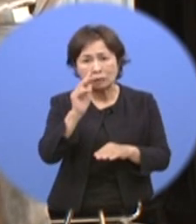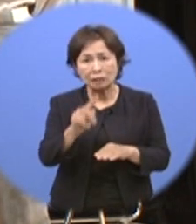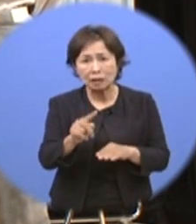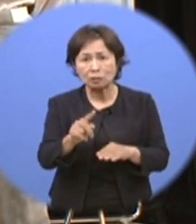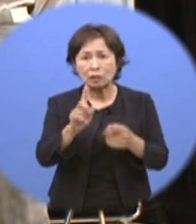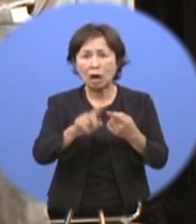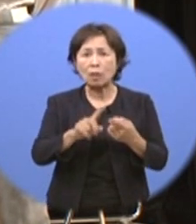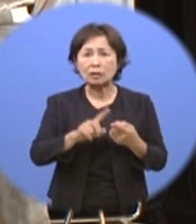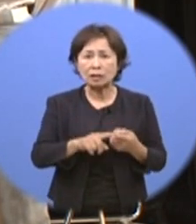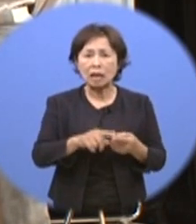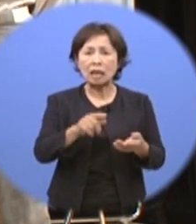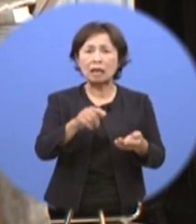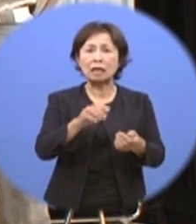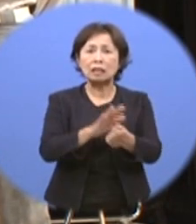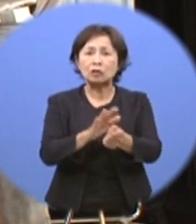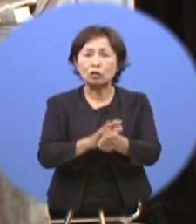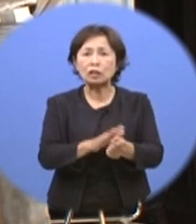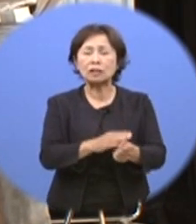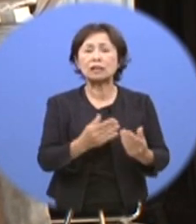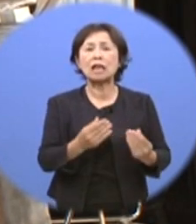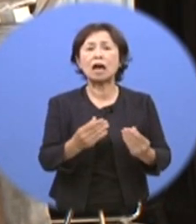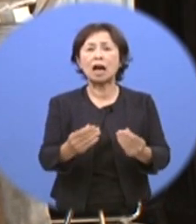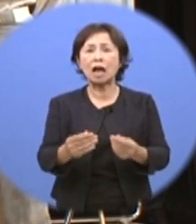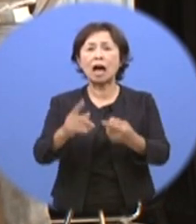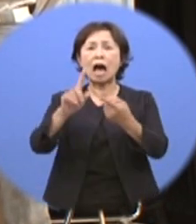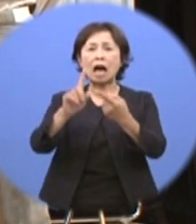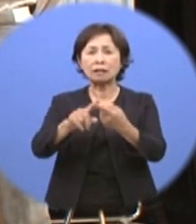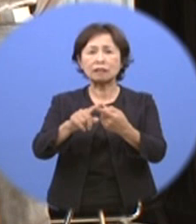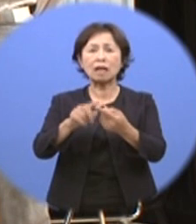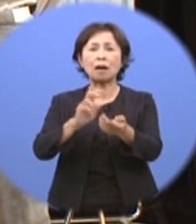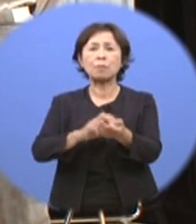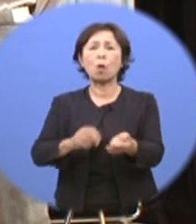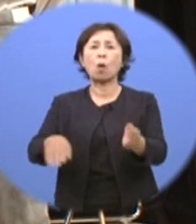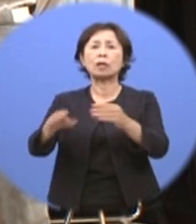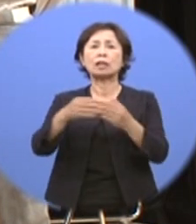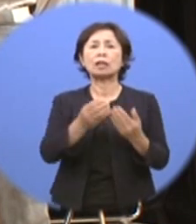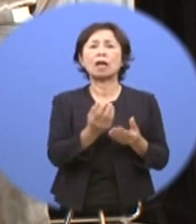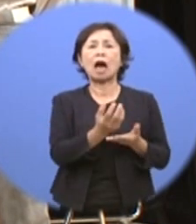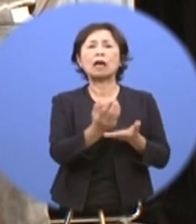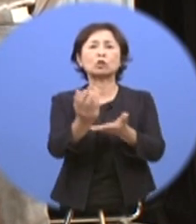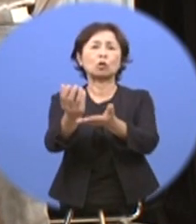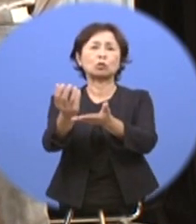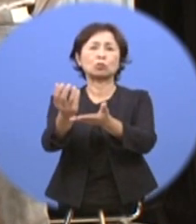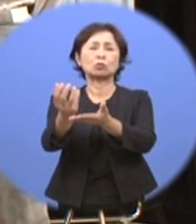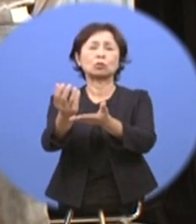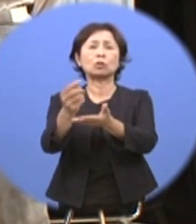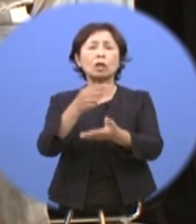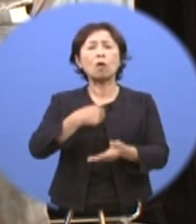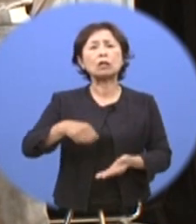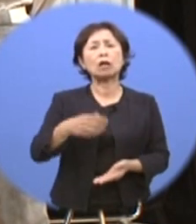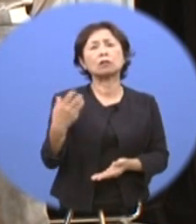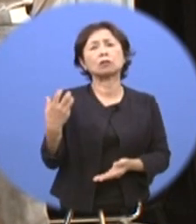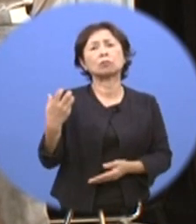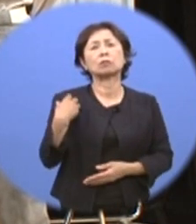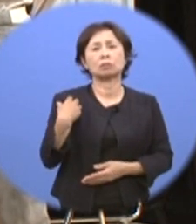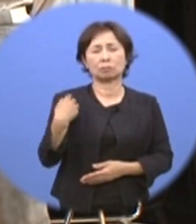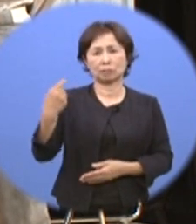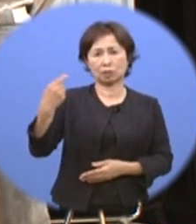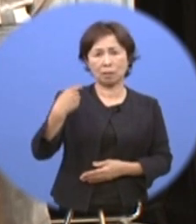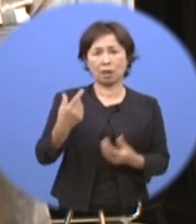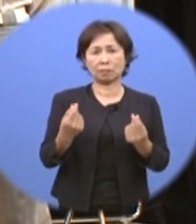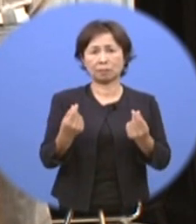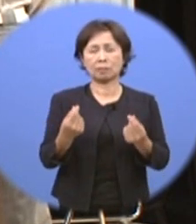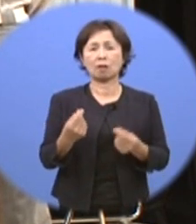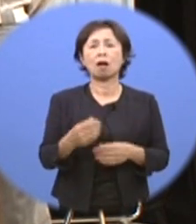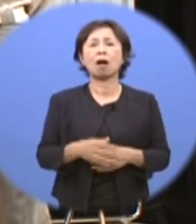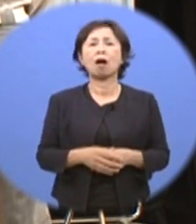な処置を行いながらその方に適した医療機関に搬送することが我々の使命なんです。 それだ